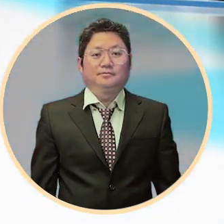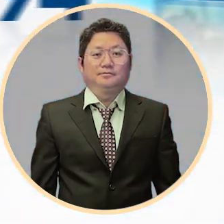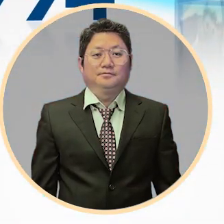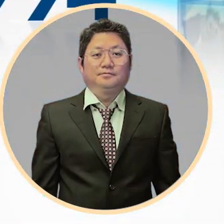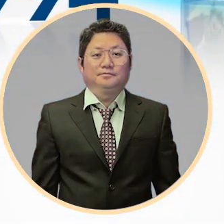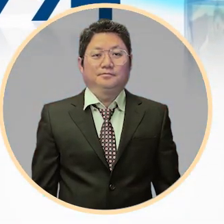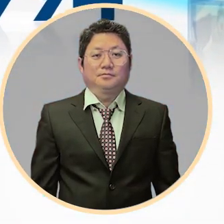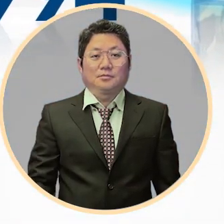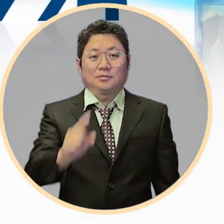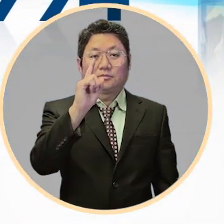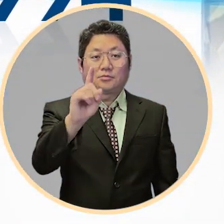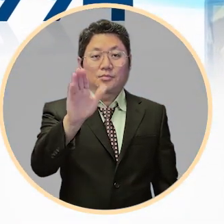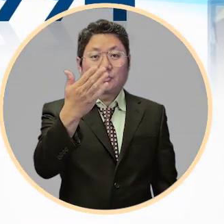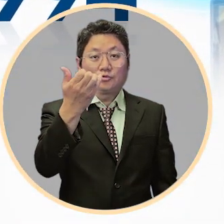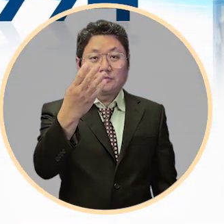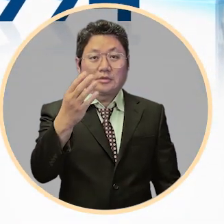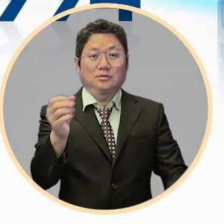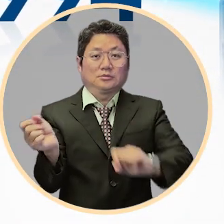시작하였습니다.